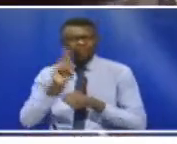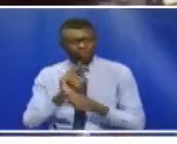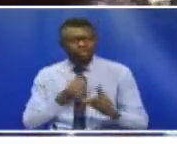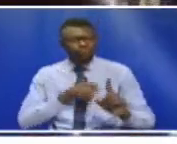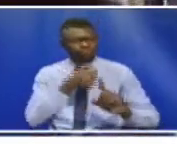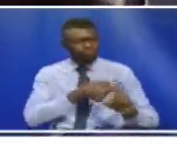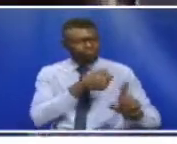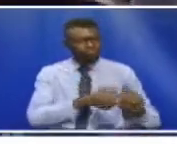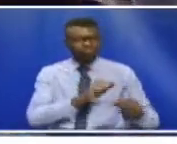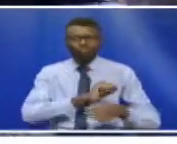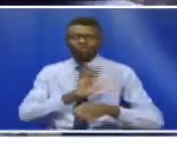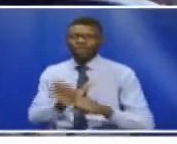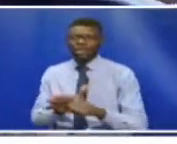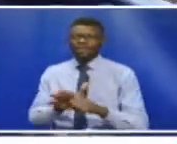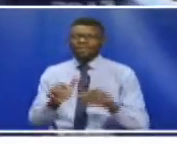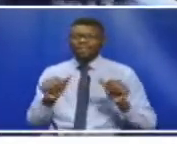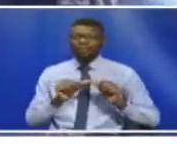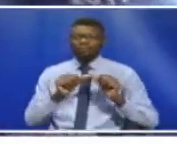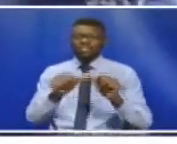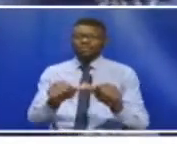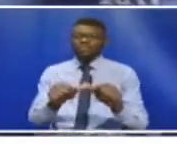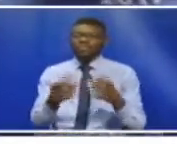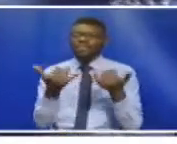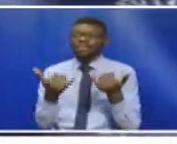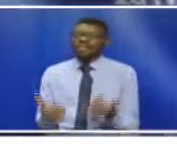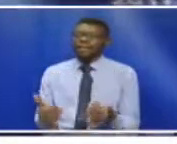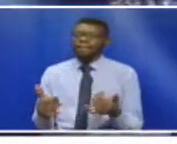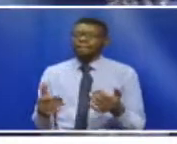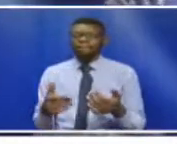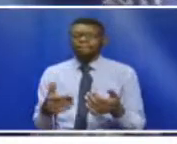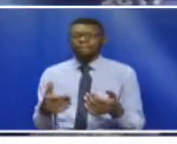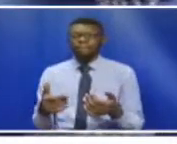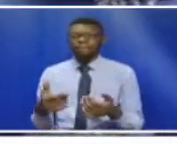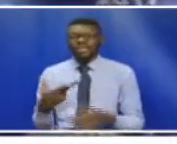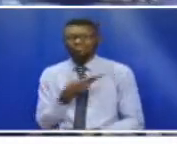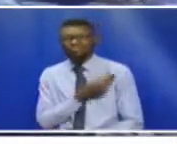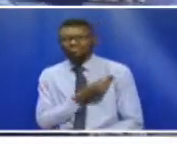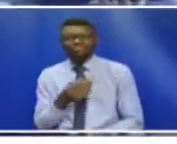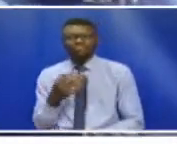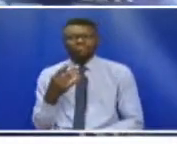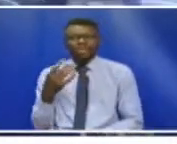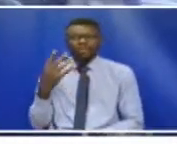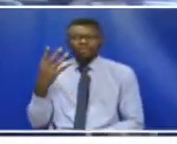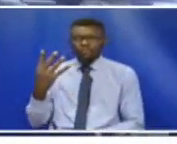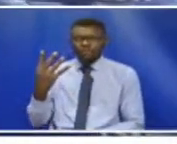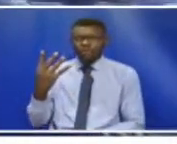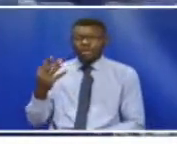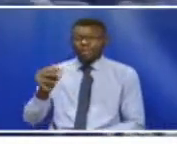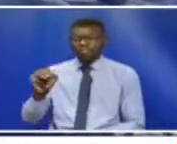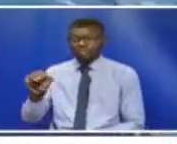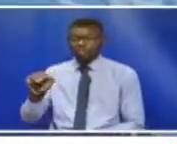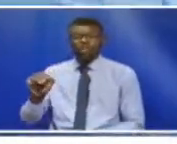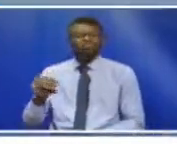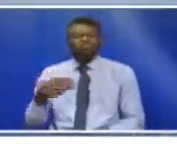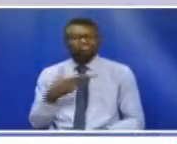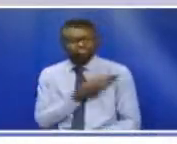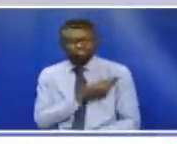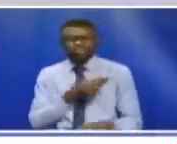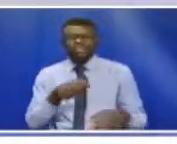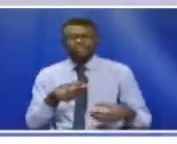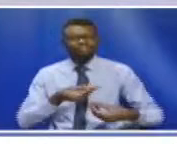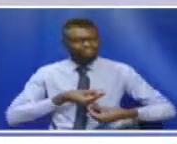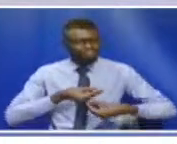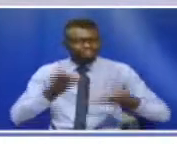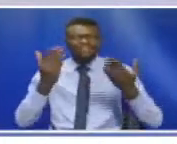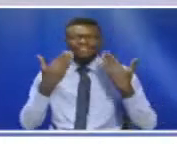corona inazidi kuendelea. Kwa sasa zaidi ya dozi milioni 4.5 za chanjo zimesambazwa. We are seeing a